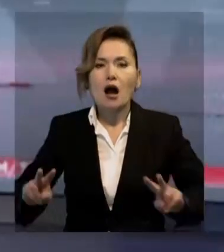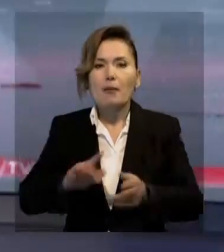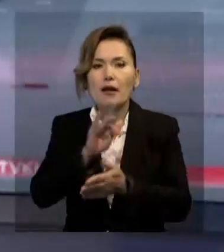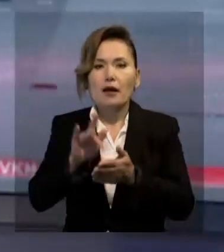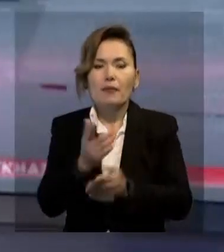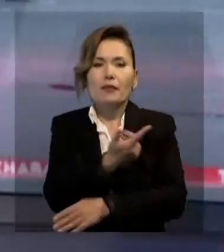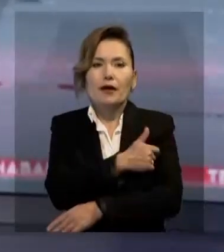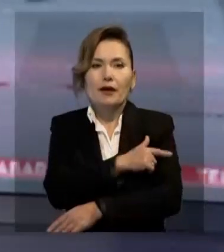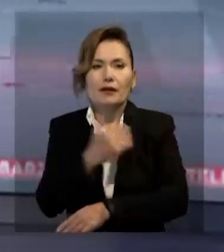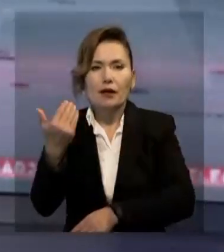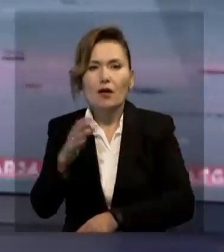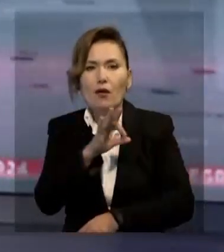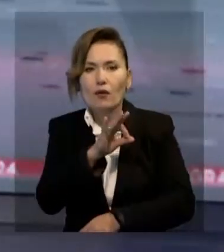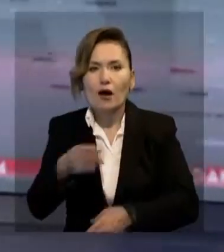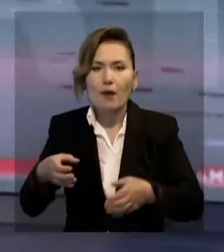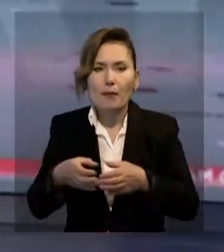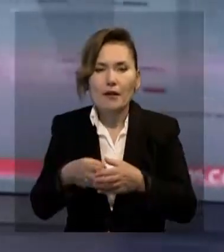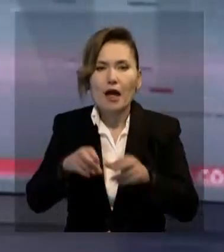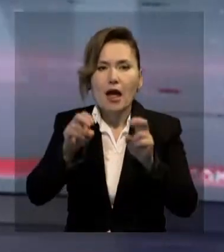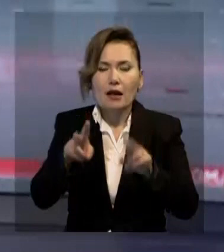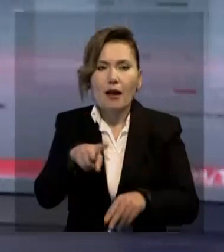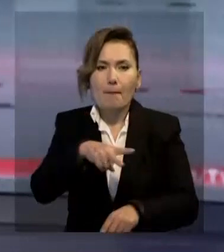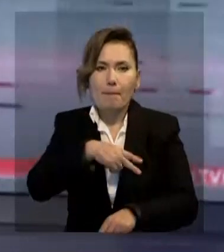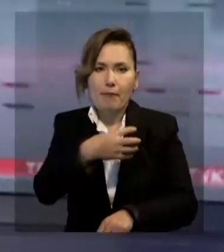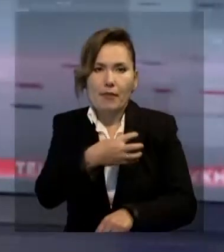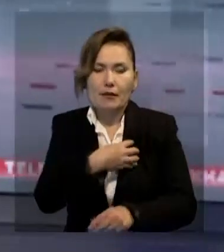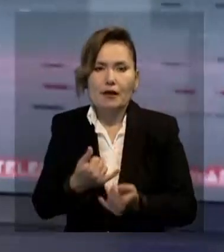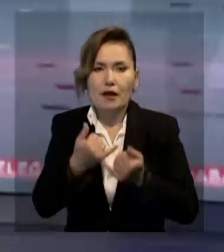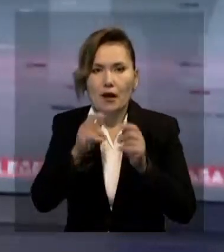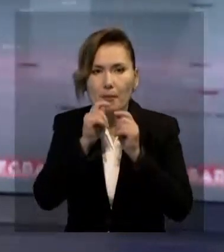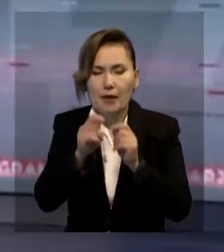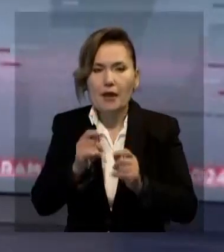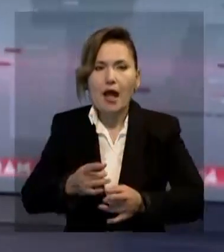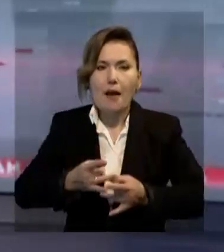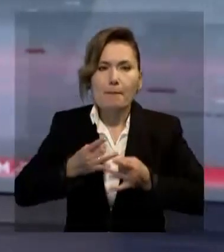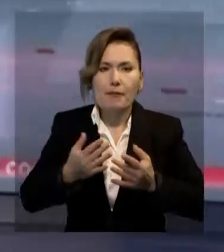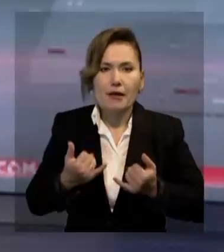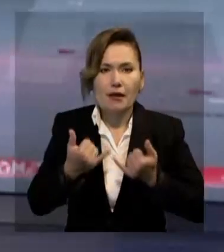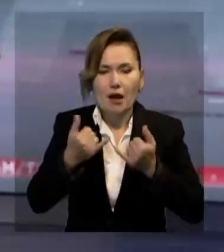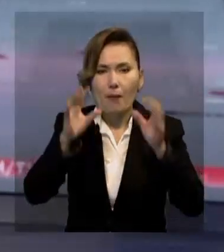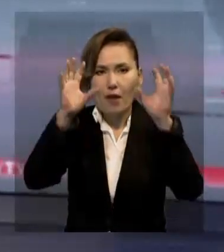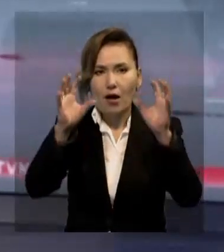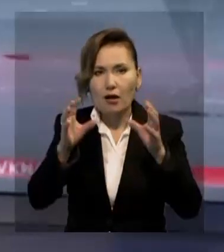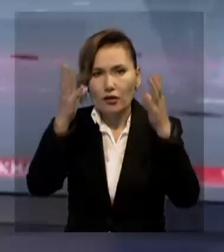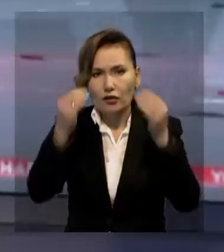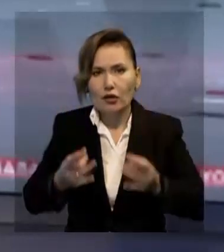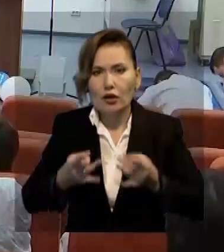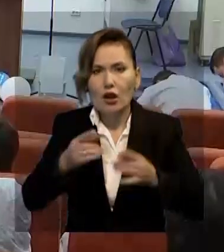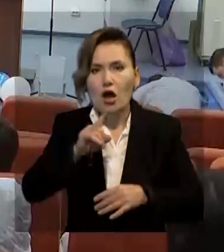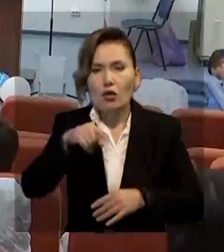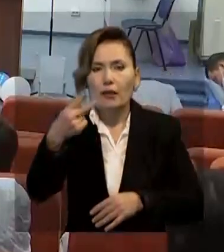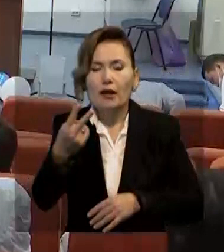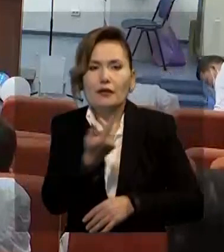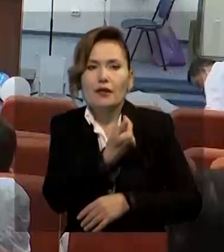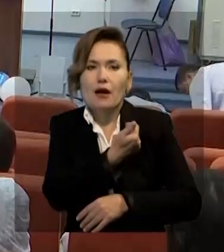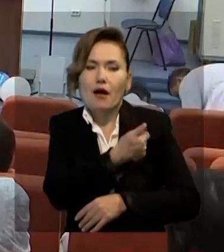Елордалық дәрігерлерге Біріккен ұлттар ұйымының арнайы медалі табысталды. Мерекелік мезірет Конституция күніне орай номер 2-ші көпбейінді